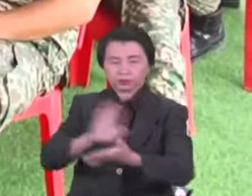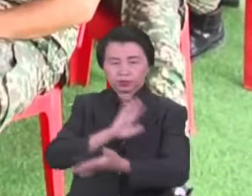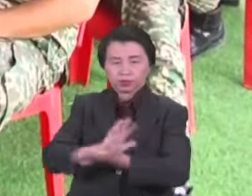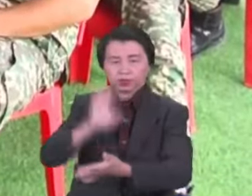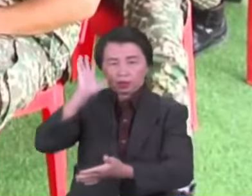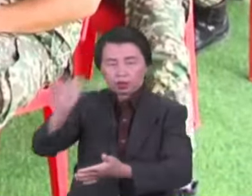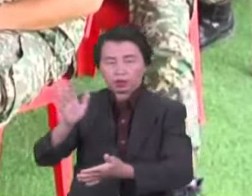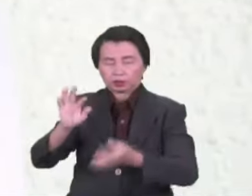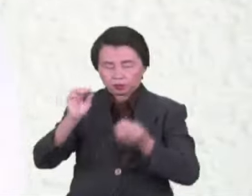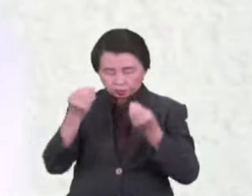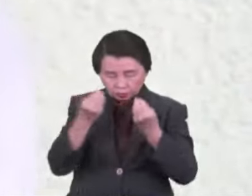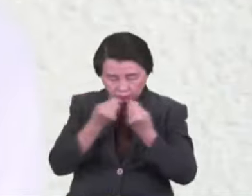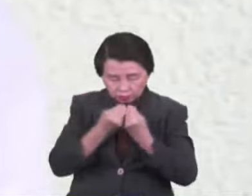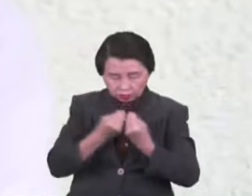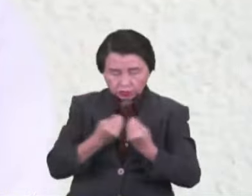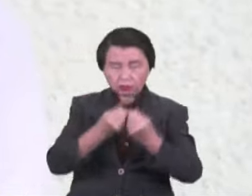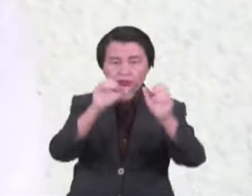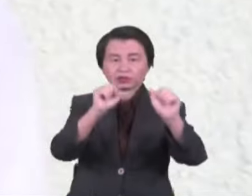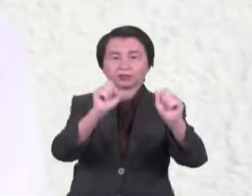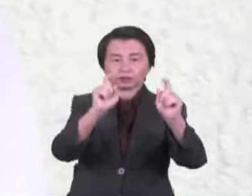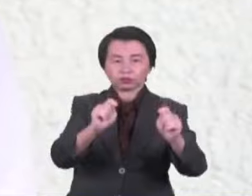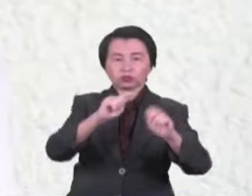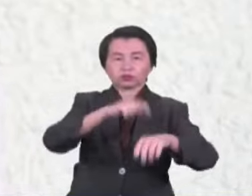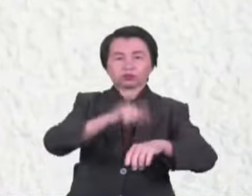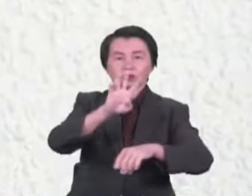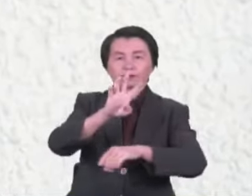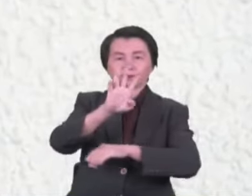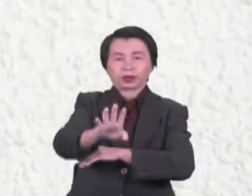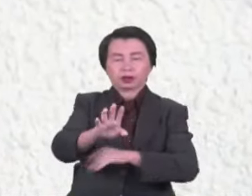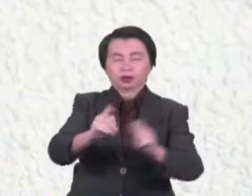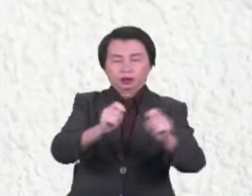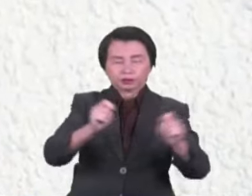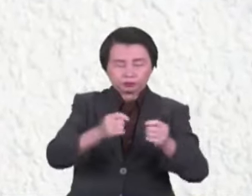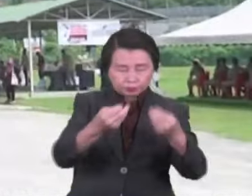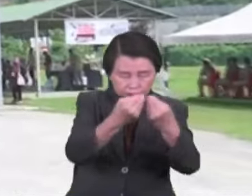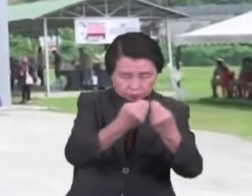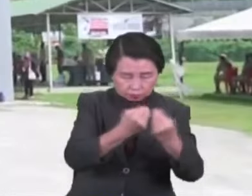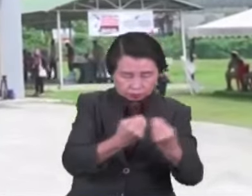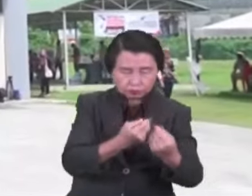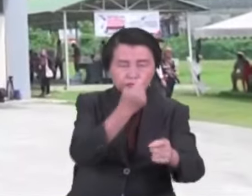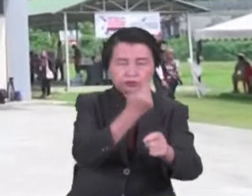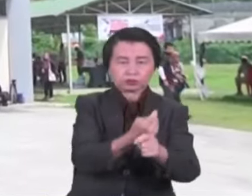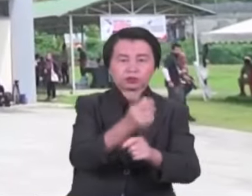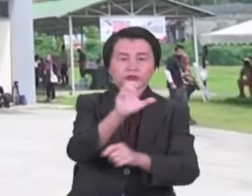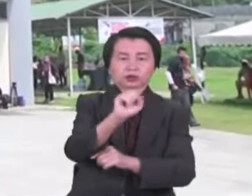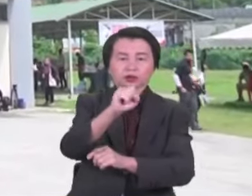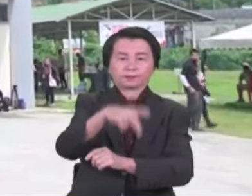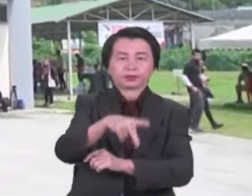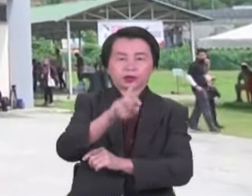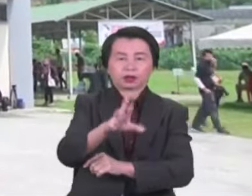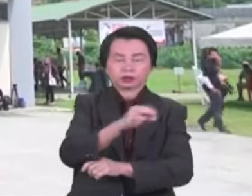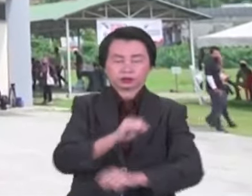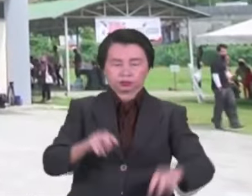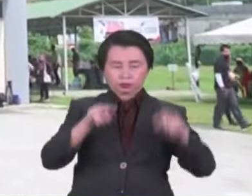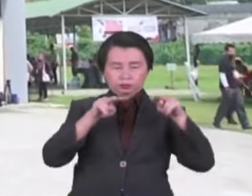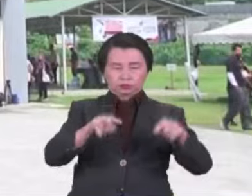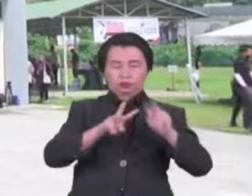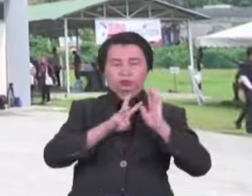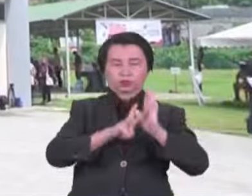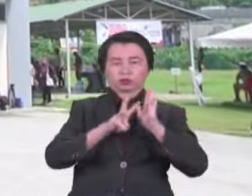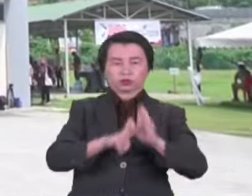hanya akan dikira pada hari pengundian Sabtu ini bermula pukul 4 petang di tempat pengiraan undi yang ditetapkan SPR serta disaksikan